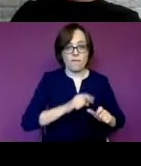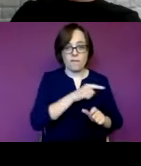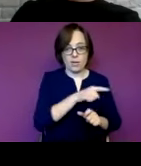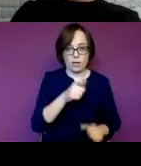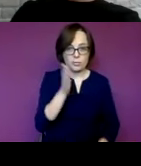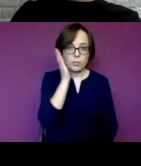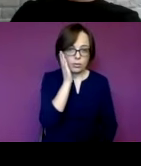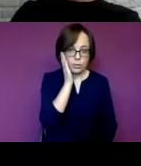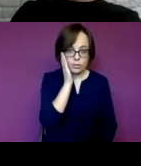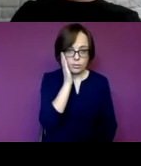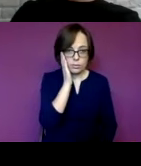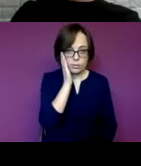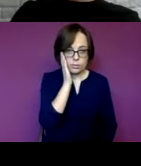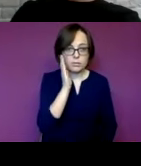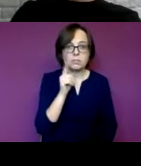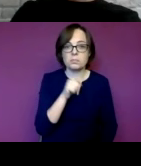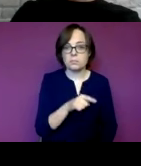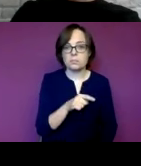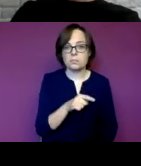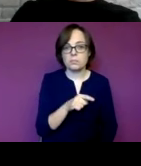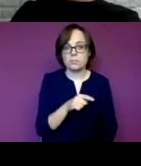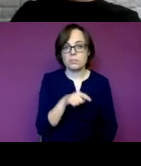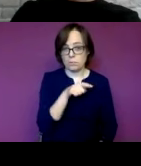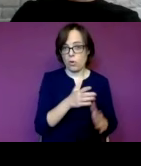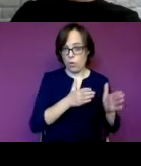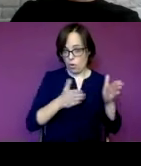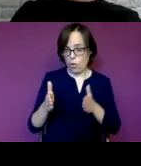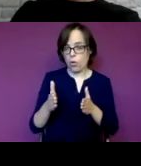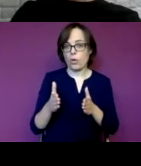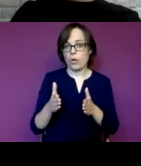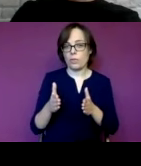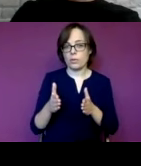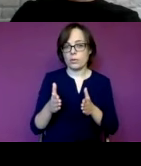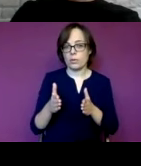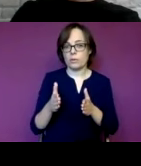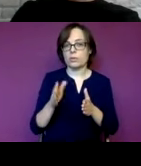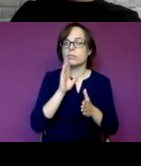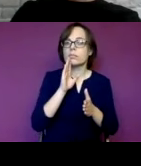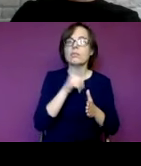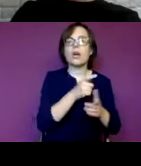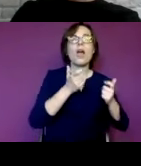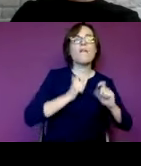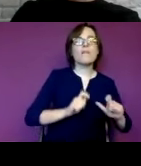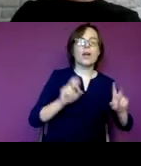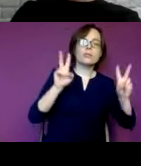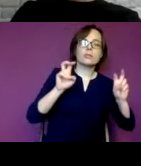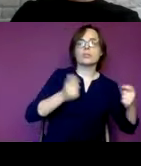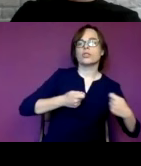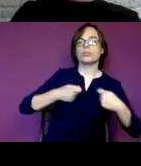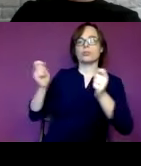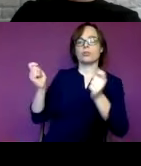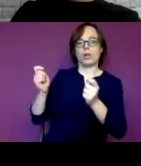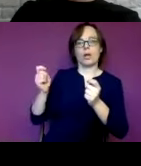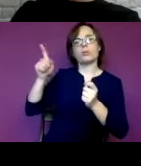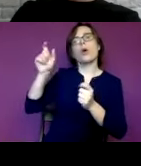i w większości miejscowości nie byli gotowi na coś takiego jak sprzedaż tej wsi, prawda, tym, którzy mają by tu